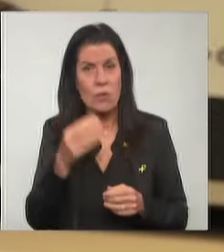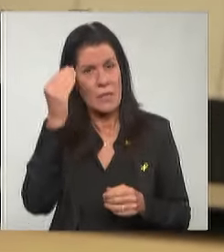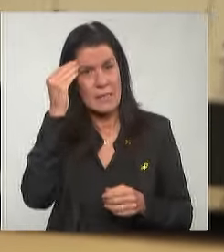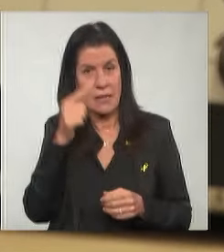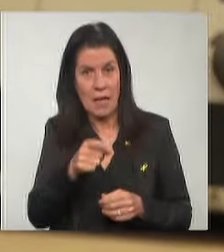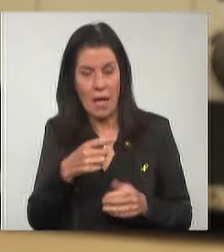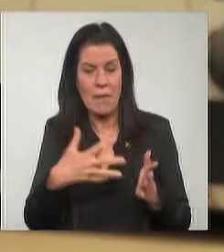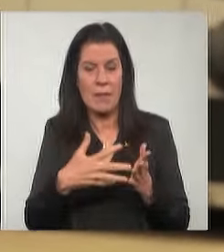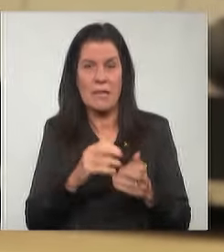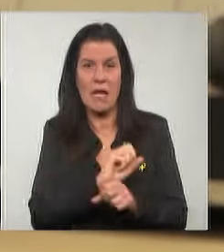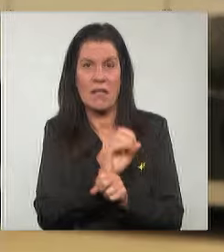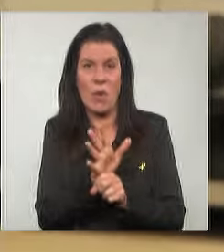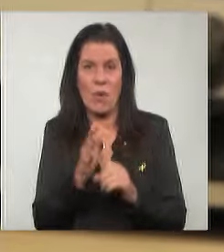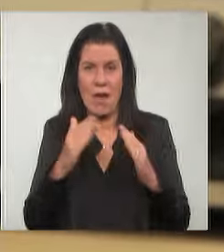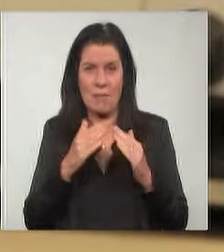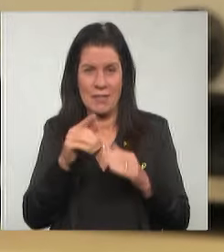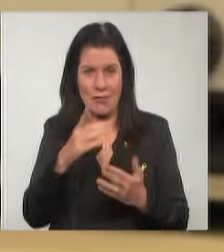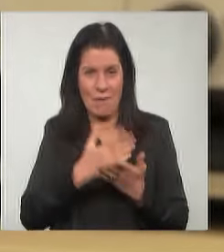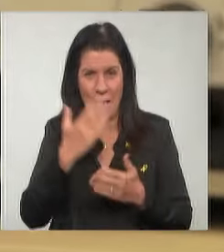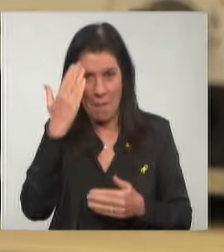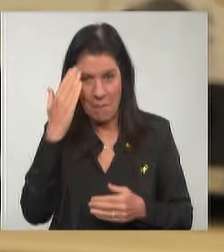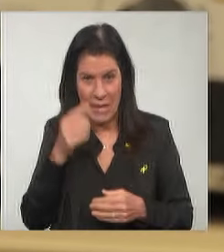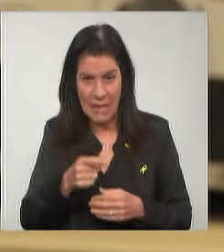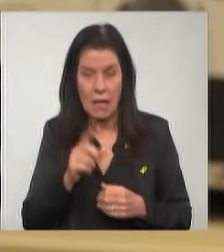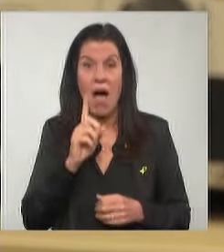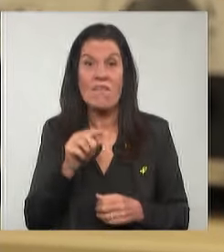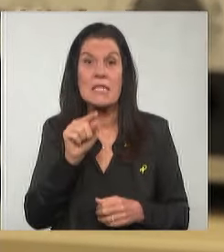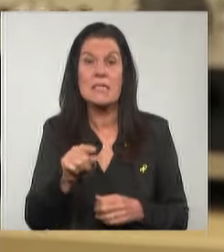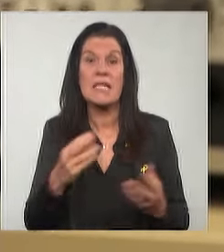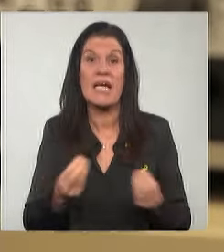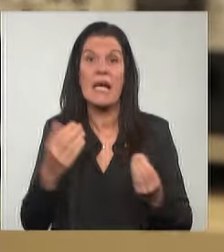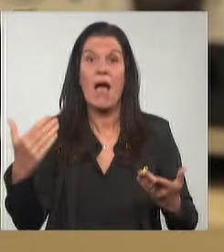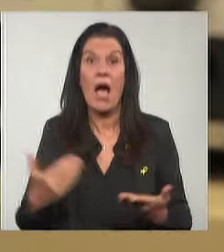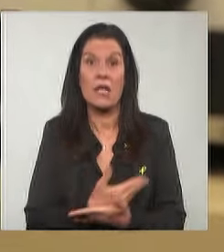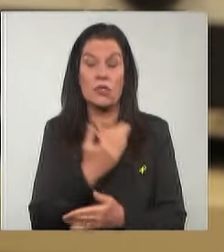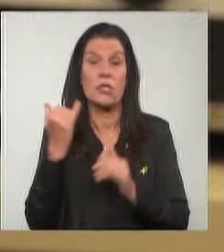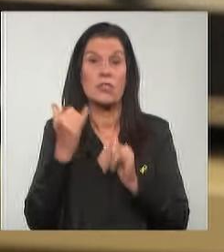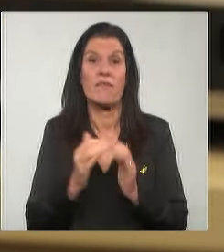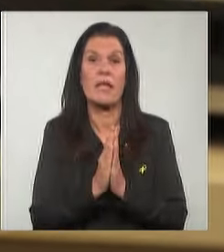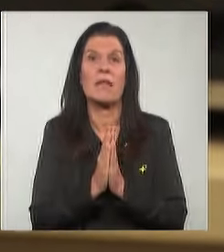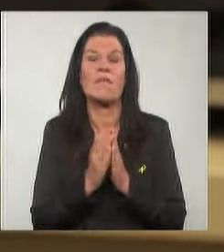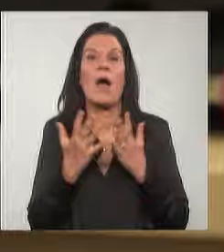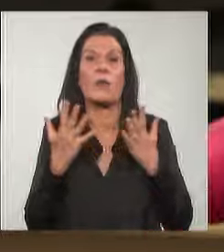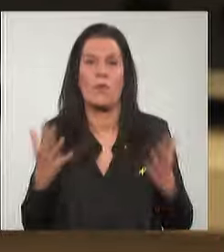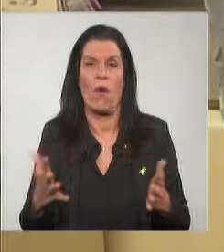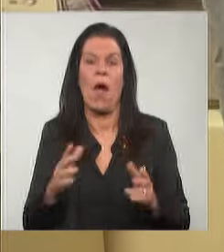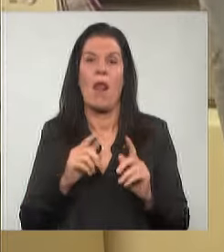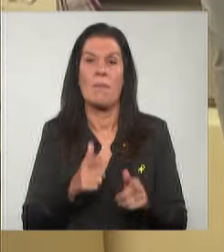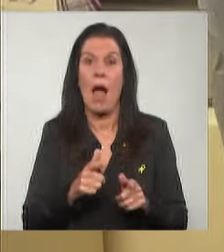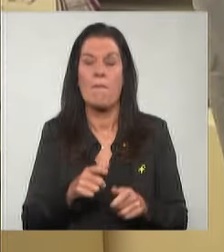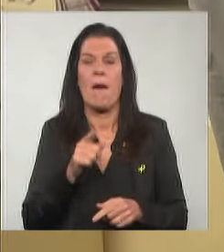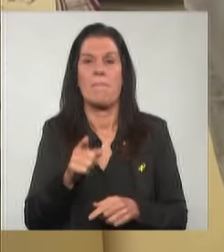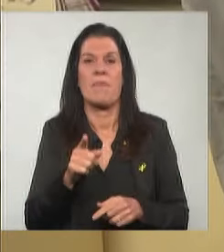הקורונה הביתית שכולנו מכירים, אך למעשה מדובר בכלי חדשני שמביא תקווה גדולה למלחמה בסרטן צוואר הרחם.